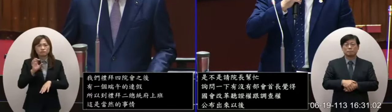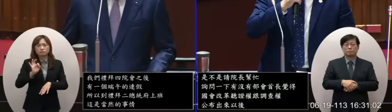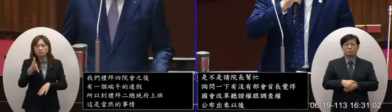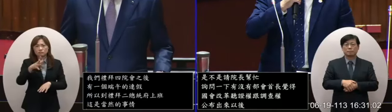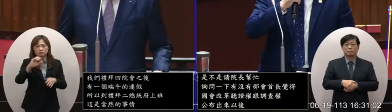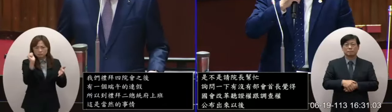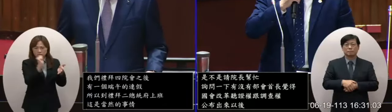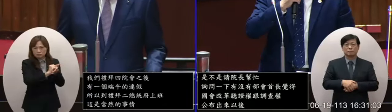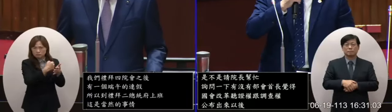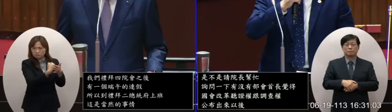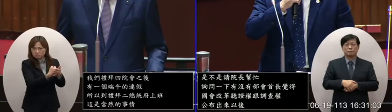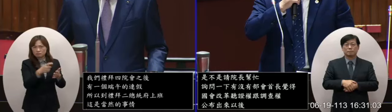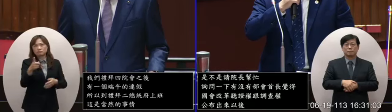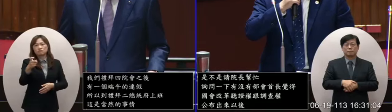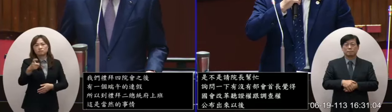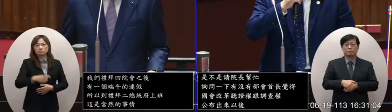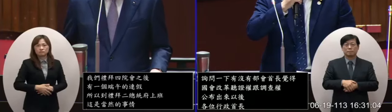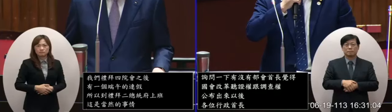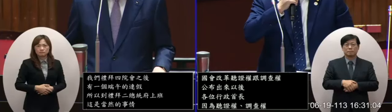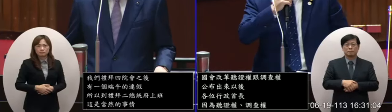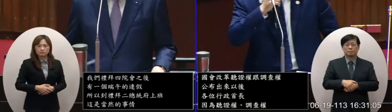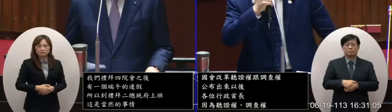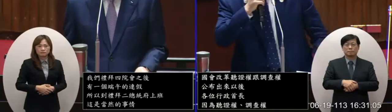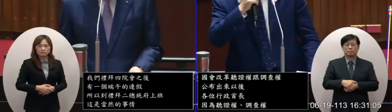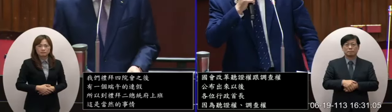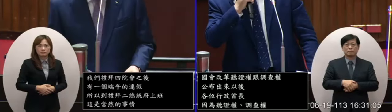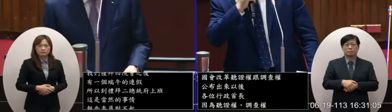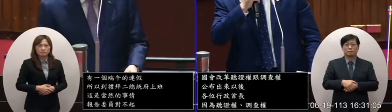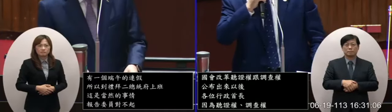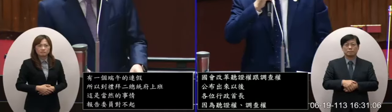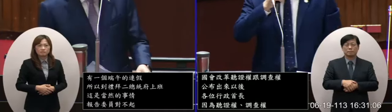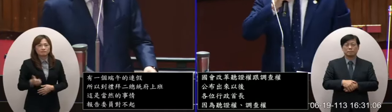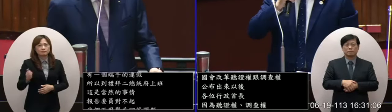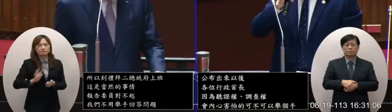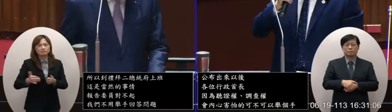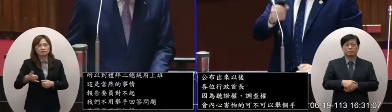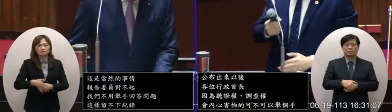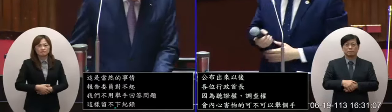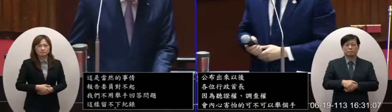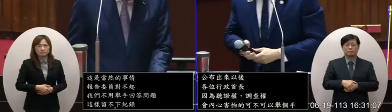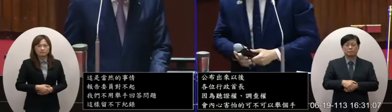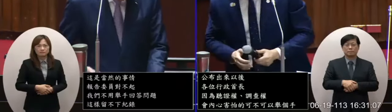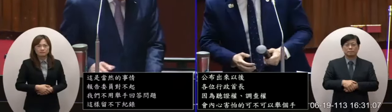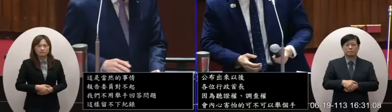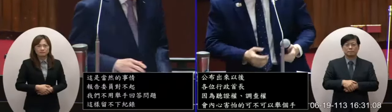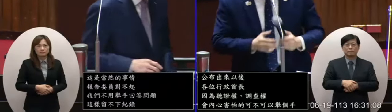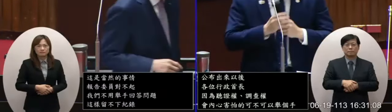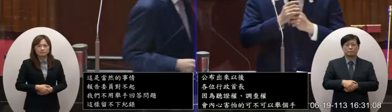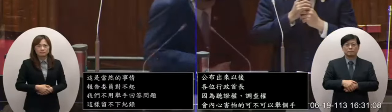录。 留不下，大家 点名记名表决。 是，谢谢委员， 谢谢， 谢谢张。